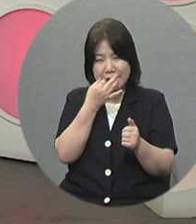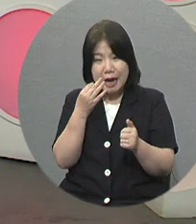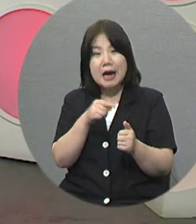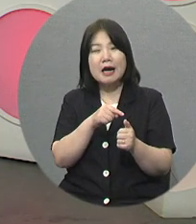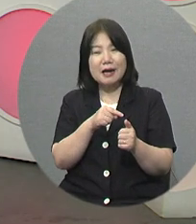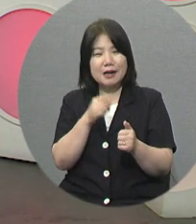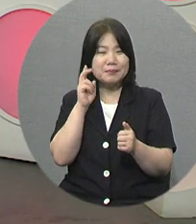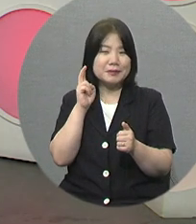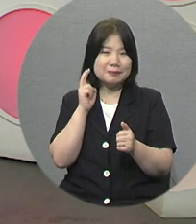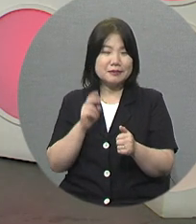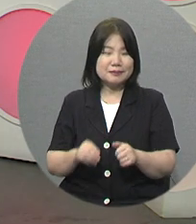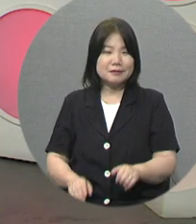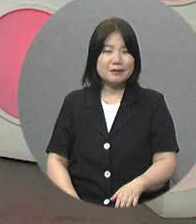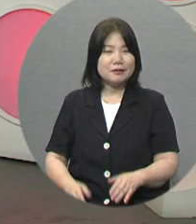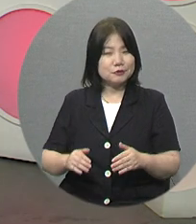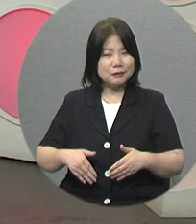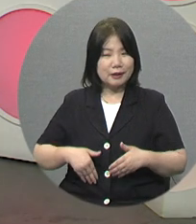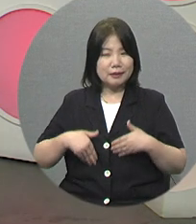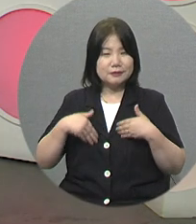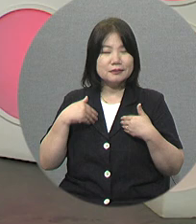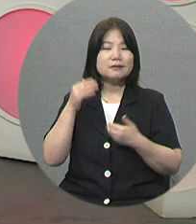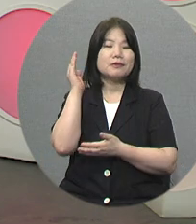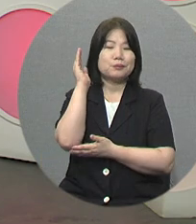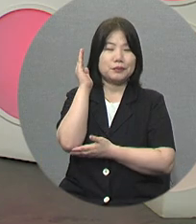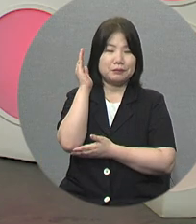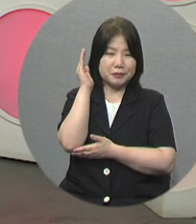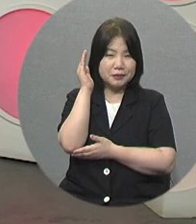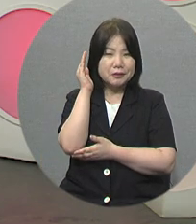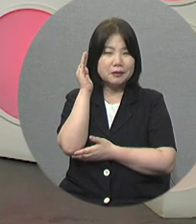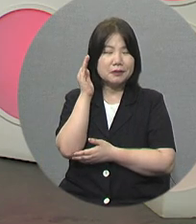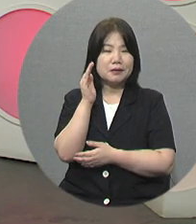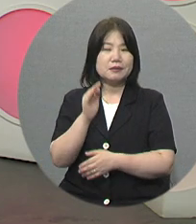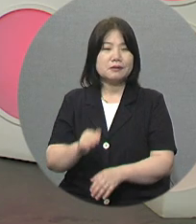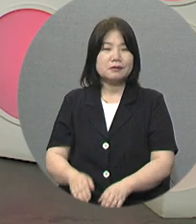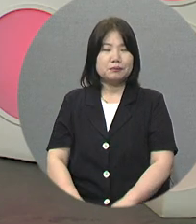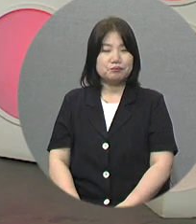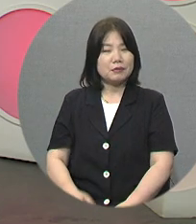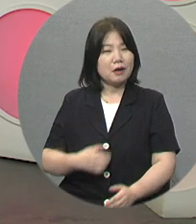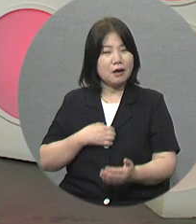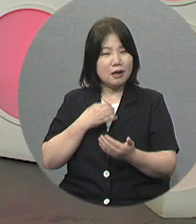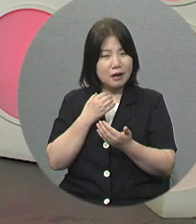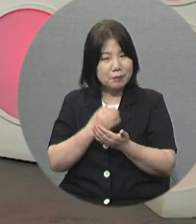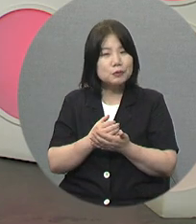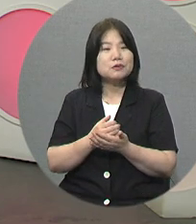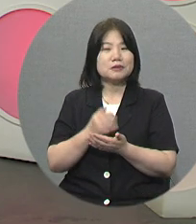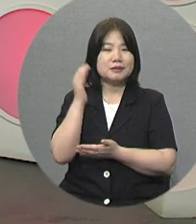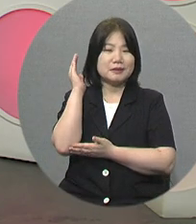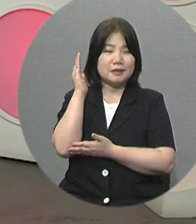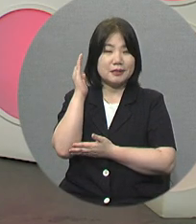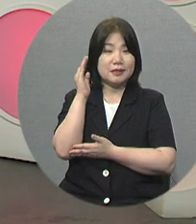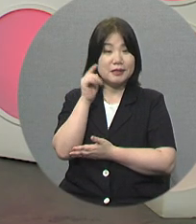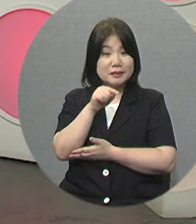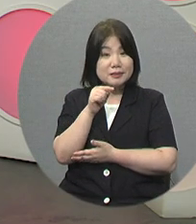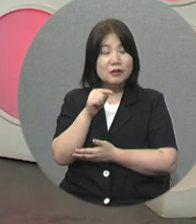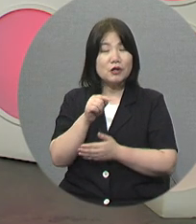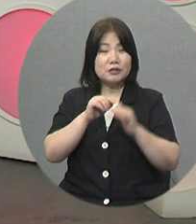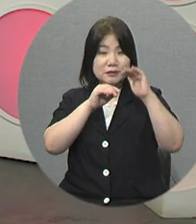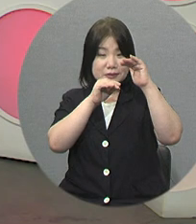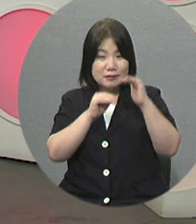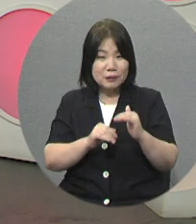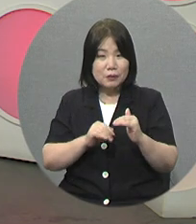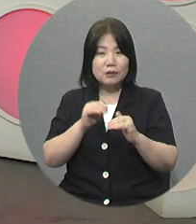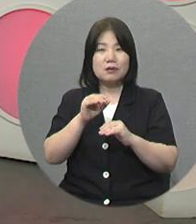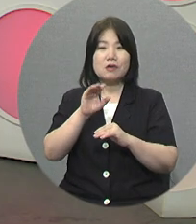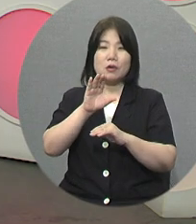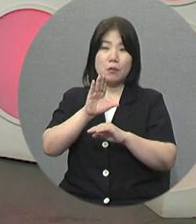아주 굉장히 네. 또 따뜻한. 그러게요. 손자와 할머니에 관한 또 이런 또 감동 사연이었네요. 이런 감동 사연 내용을 저희